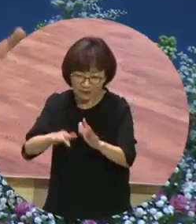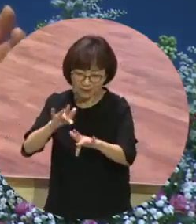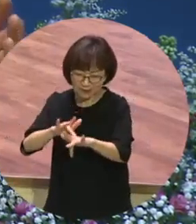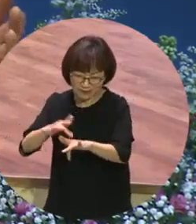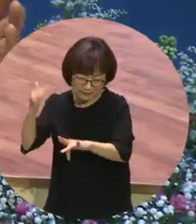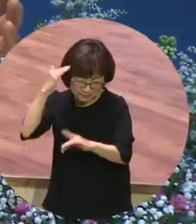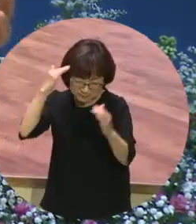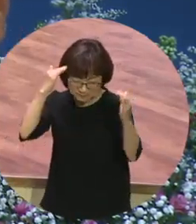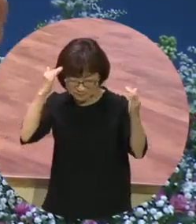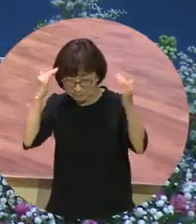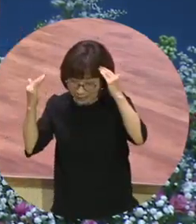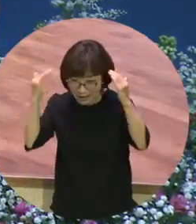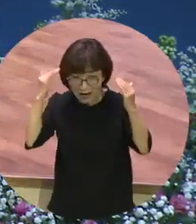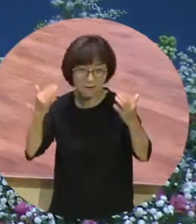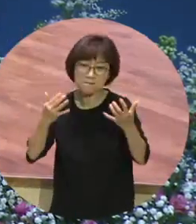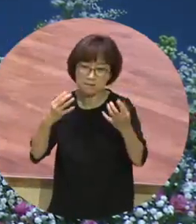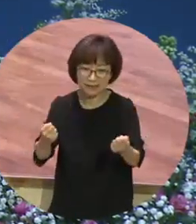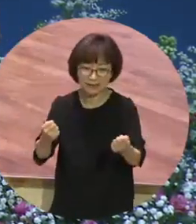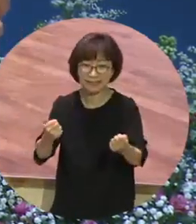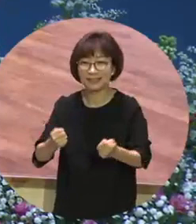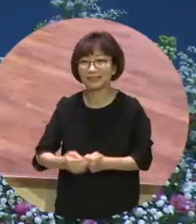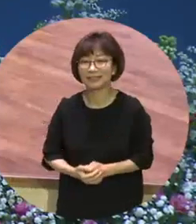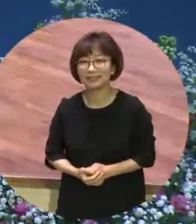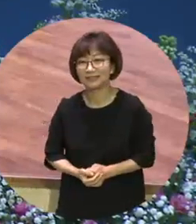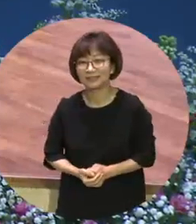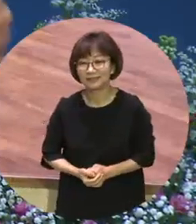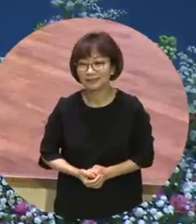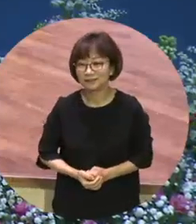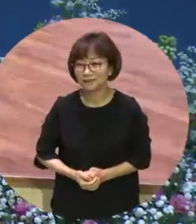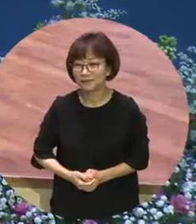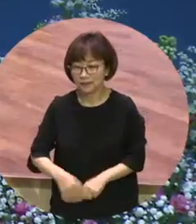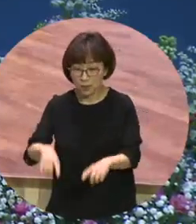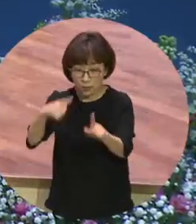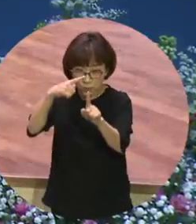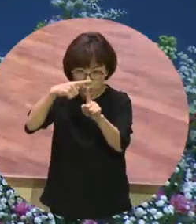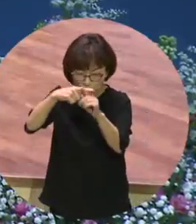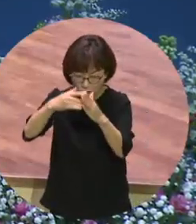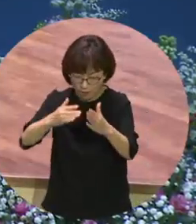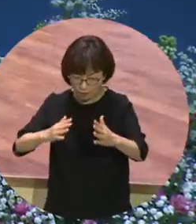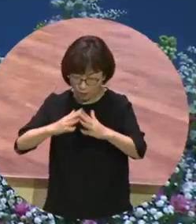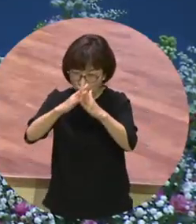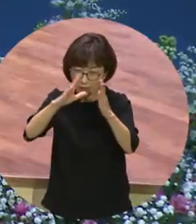성전을 건축하려고 하면 엄청난 공격을 합니다.